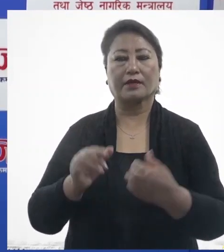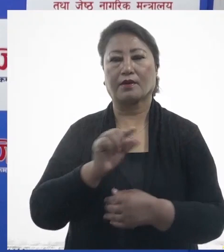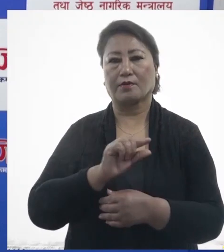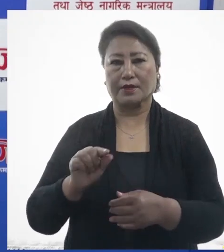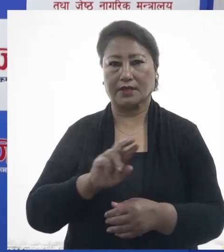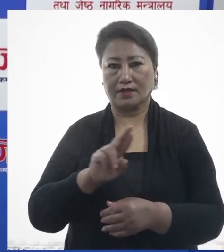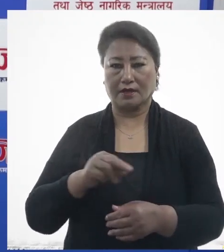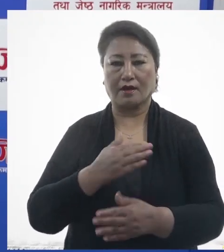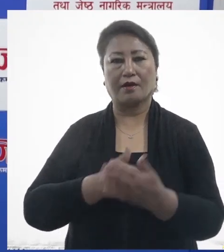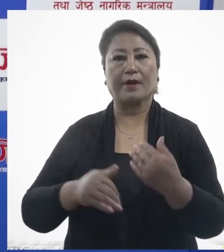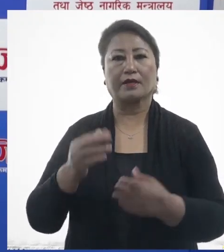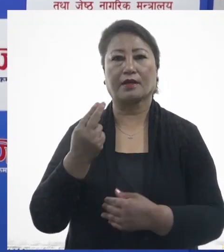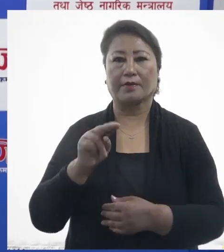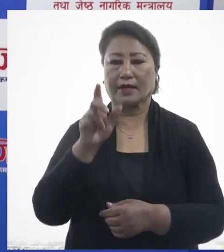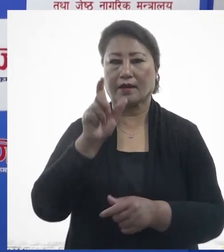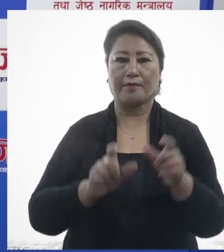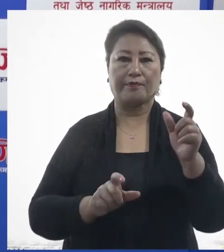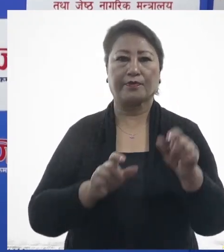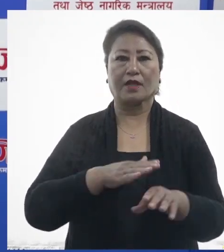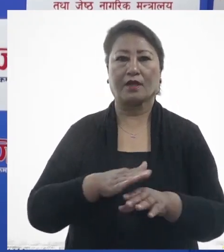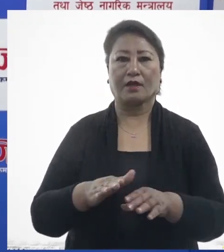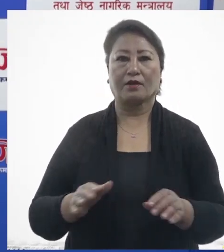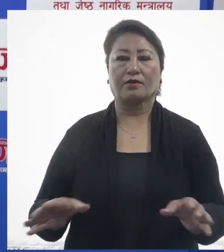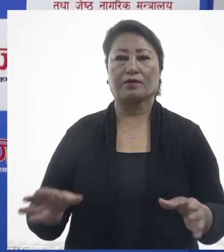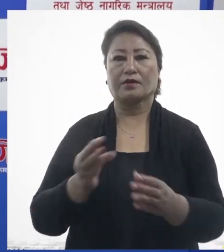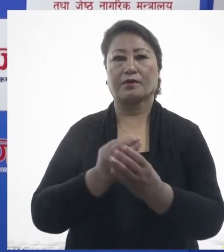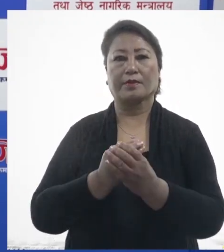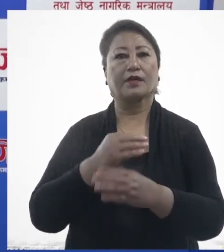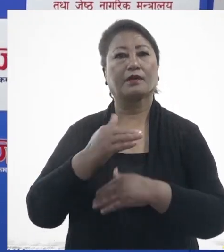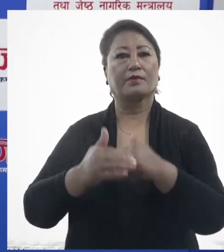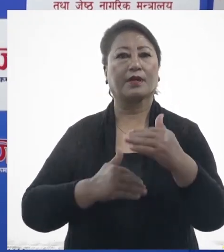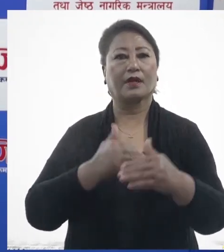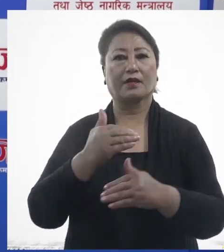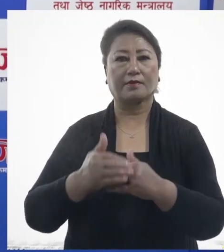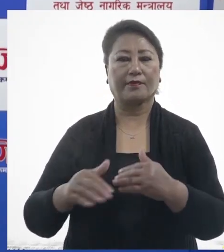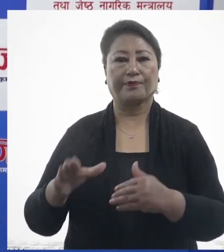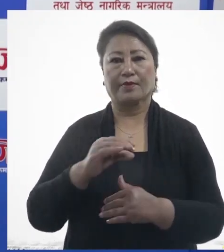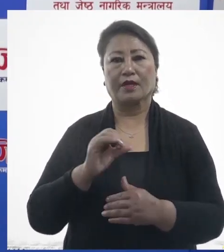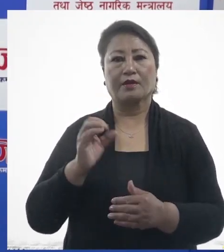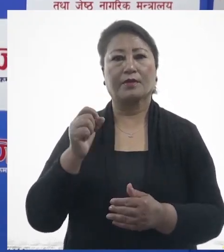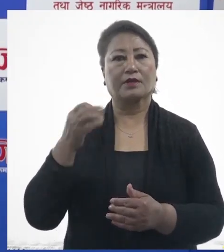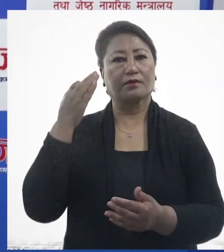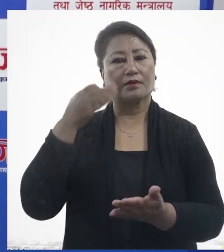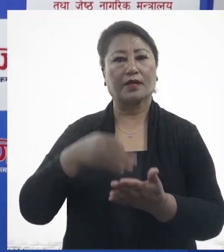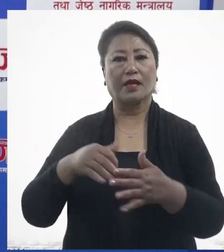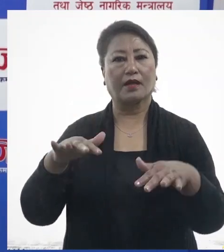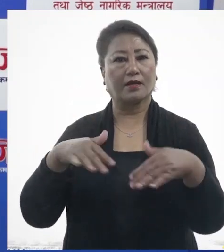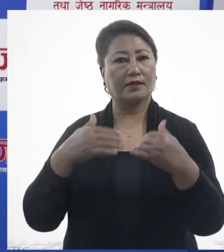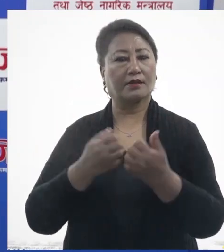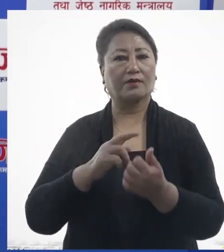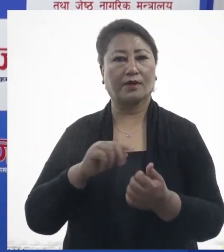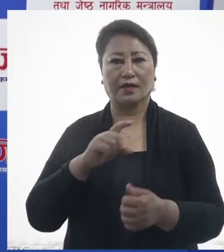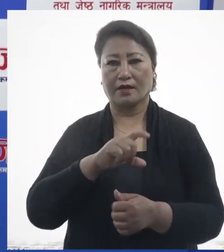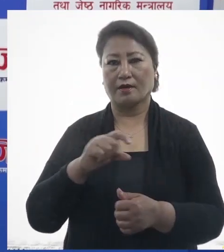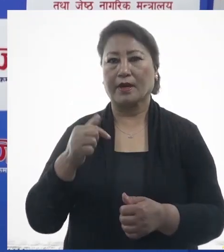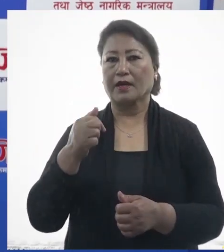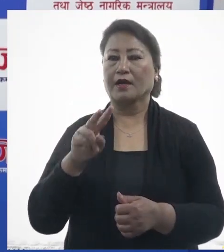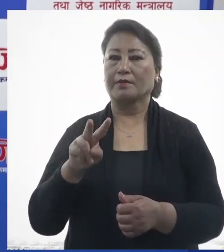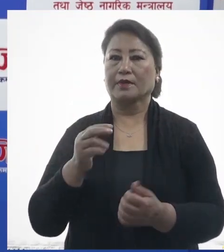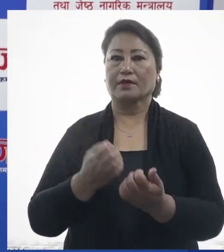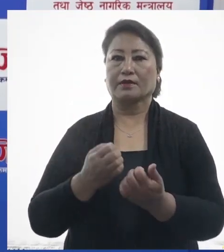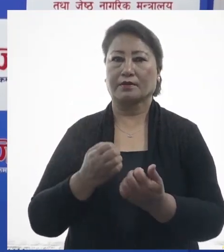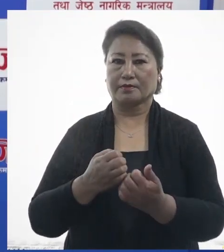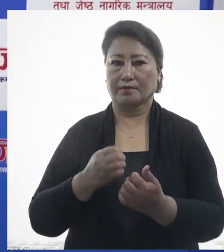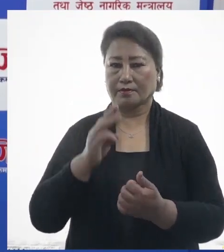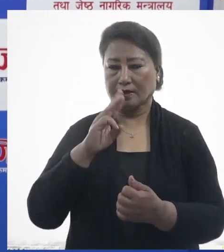अपाङ्गताको सवाल तथा अपाङ्गता भएका व्यक्तिहरूको समग्र विकासमा सबै पक्षको ध्यान आकर्षण गराउनका लागि नेपाल